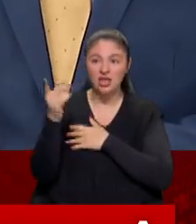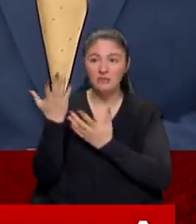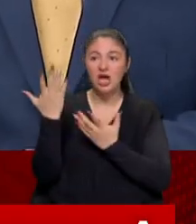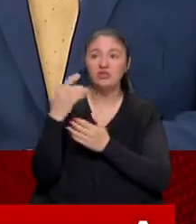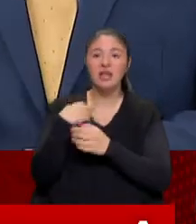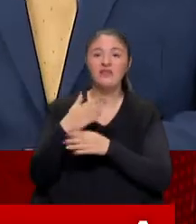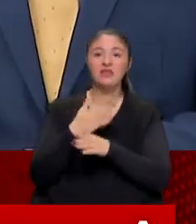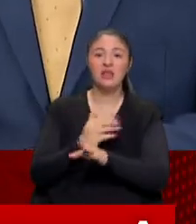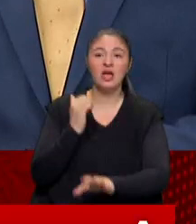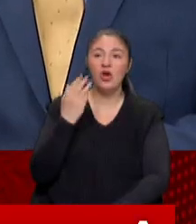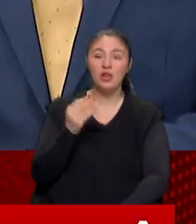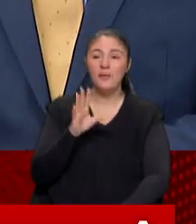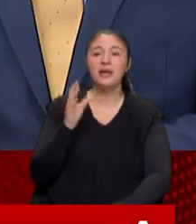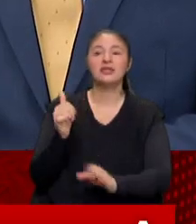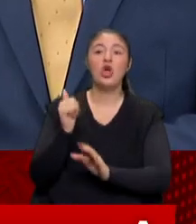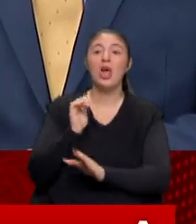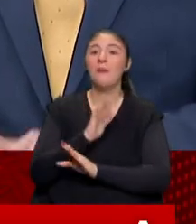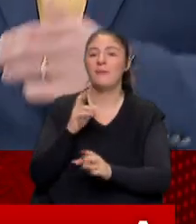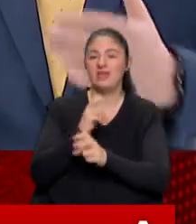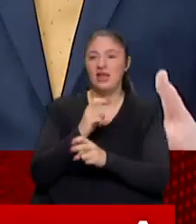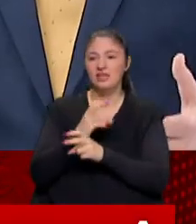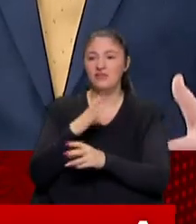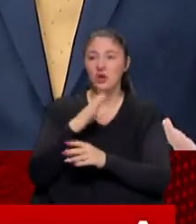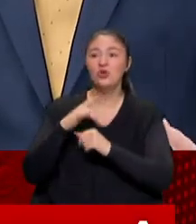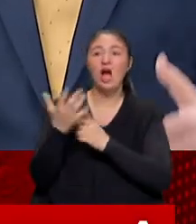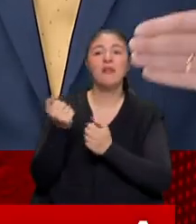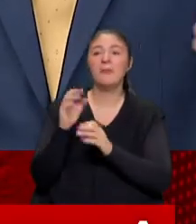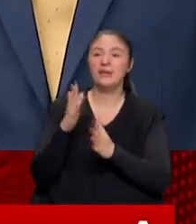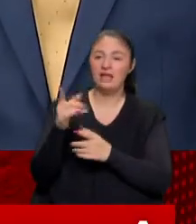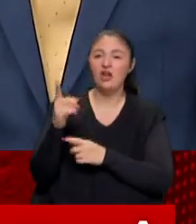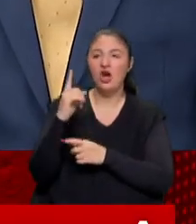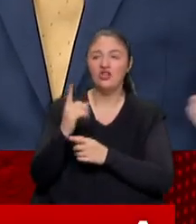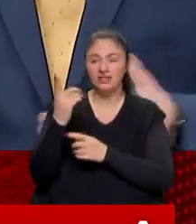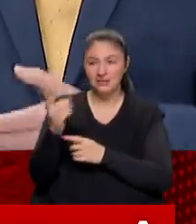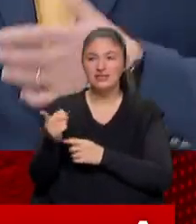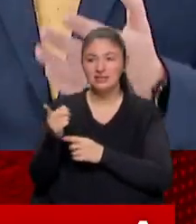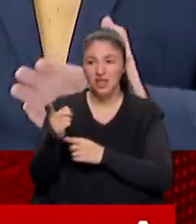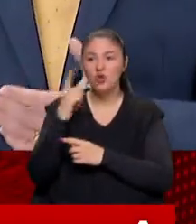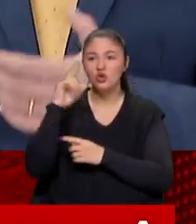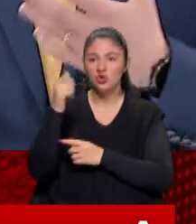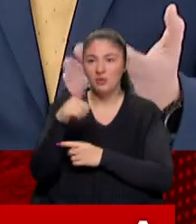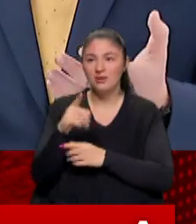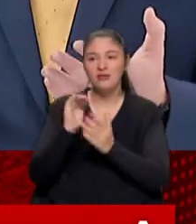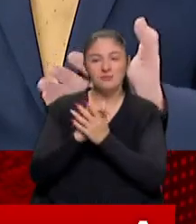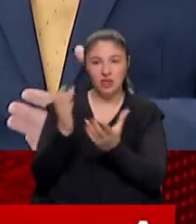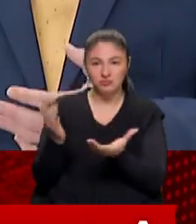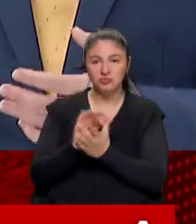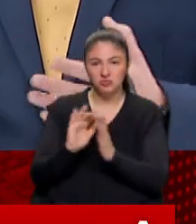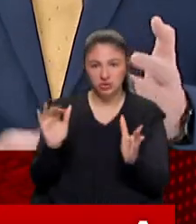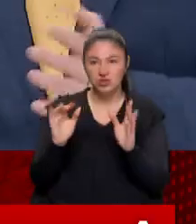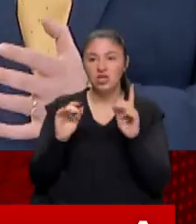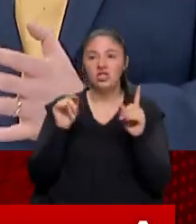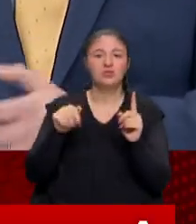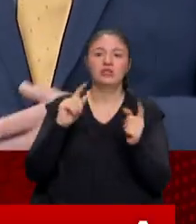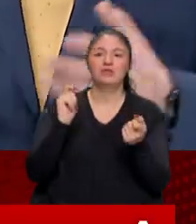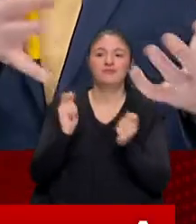Henüz ülkesine dönememiş. Dönememe riski var. Çünkü ülkesine almayabilirler. Önce aslında Ortega hükümeti tebrik etmişti. Ama